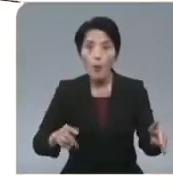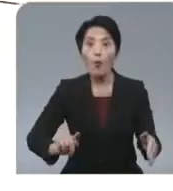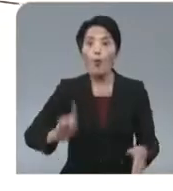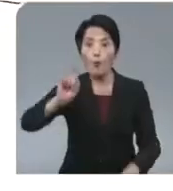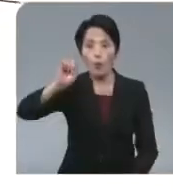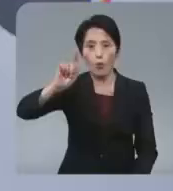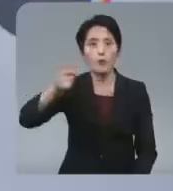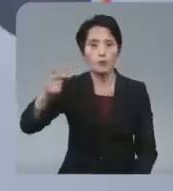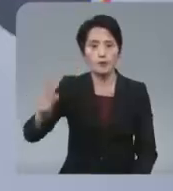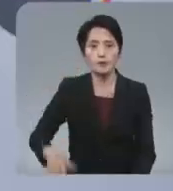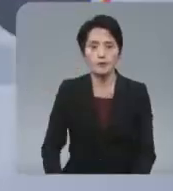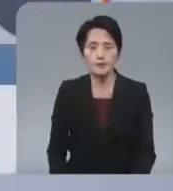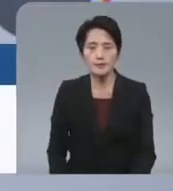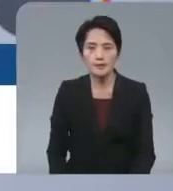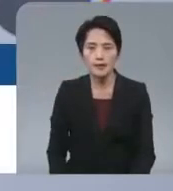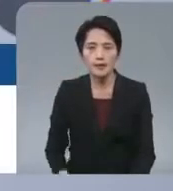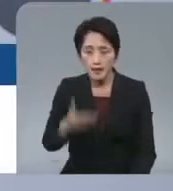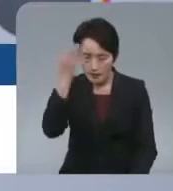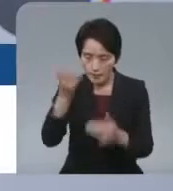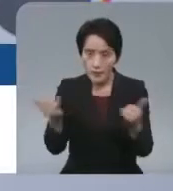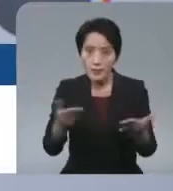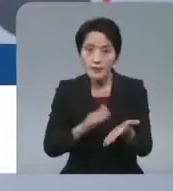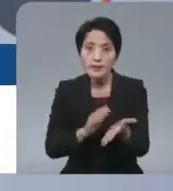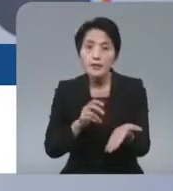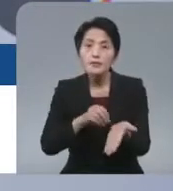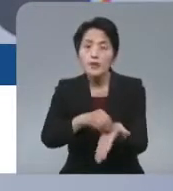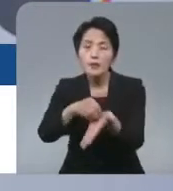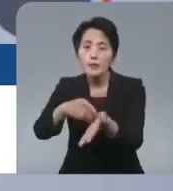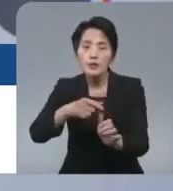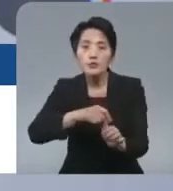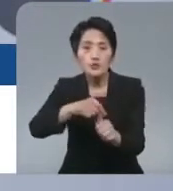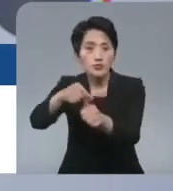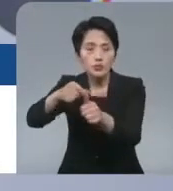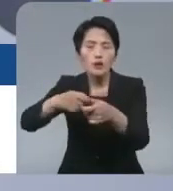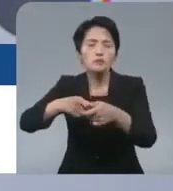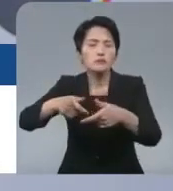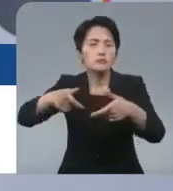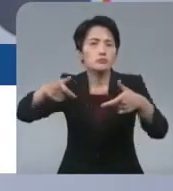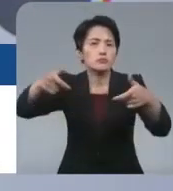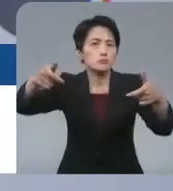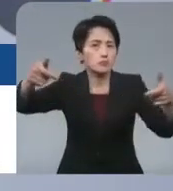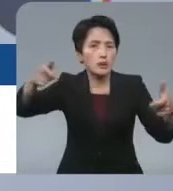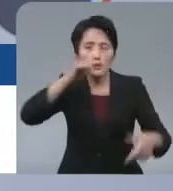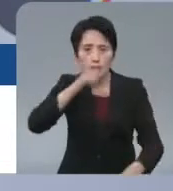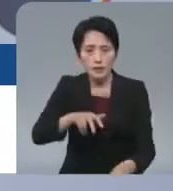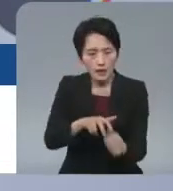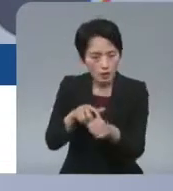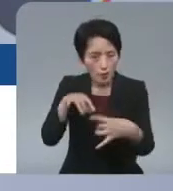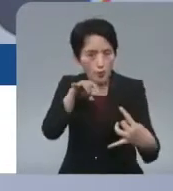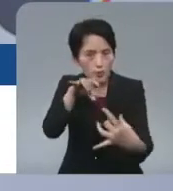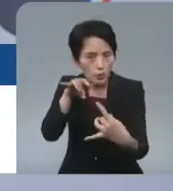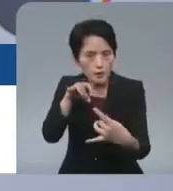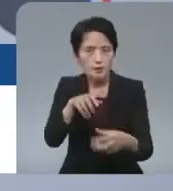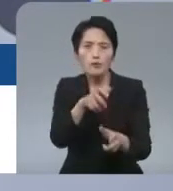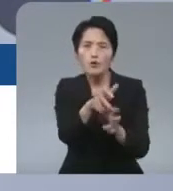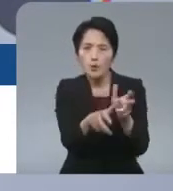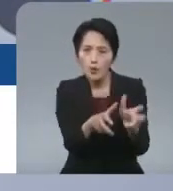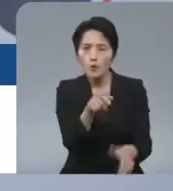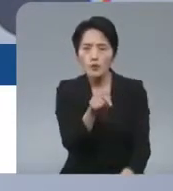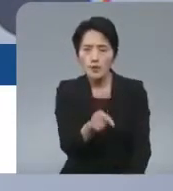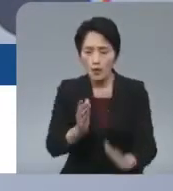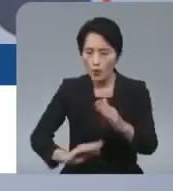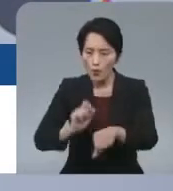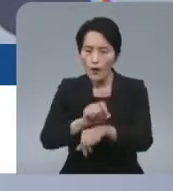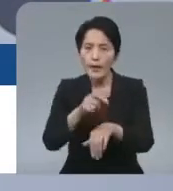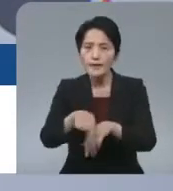sich um einen prozentpunkt gegenüber dem vorjahr auf 61,4 prozent die entsprechende quote in der altersgruppe